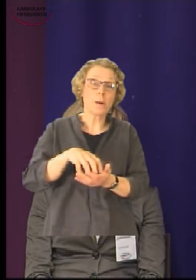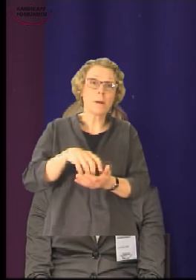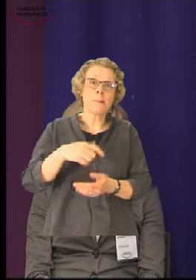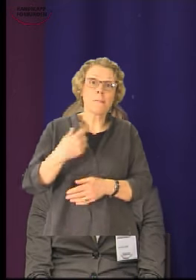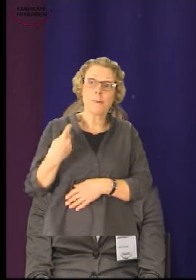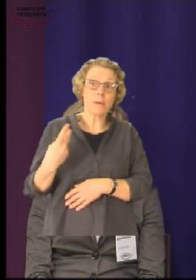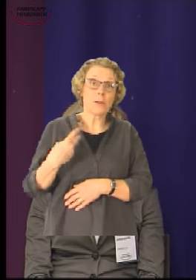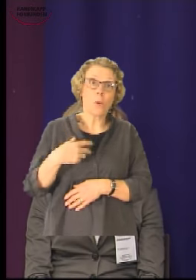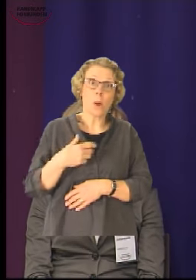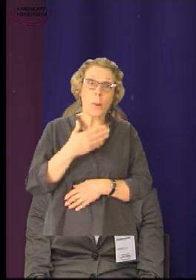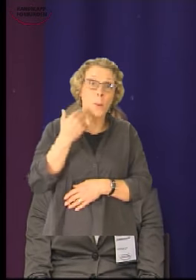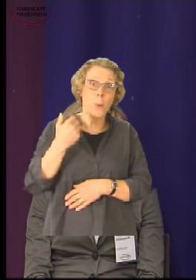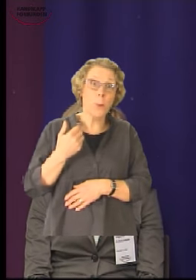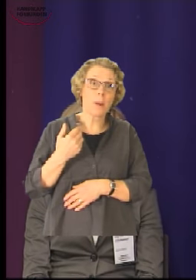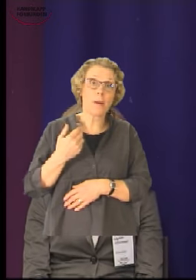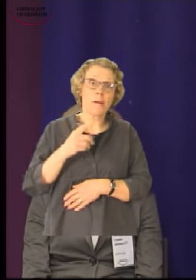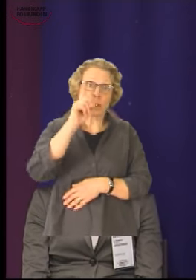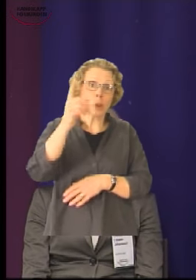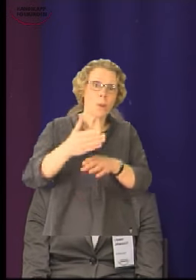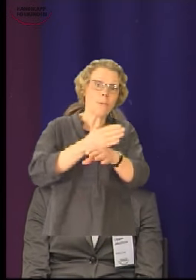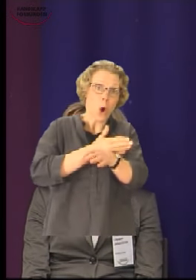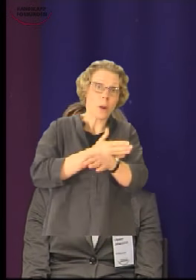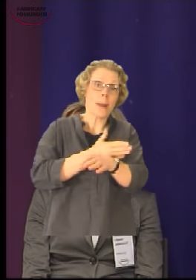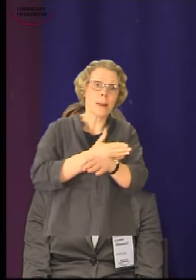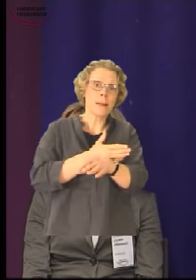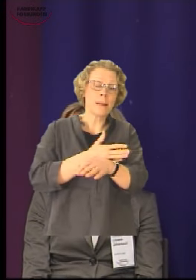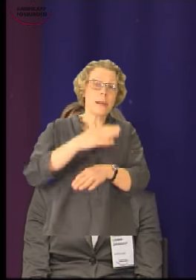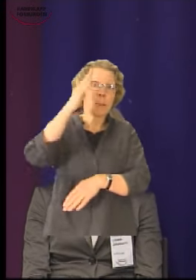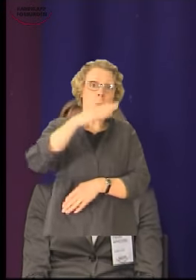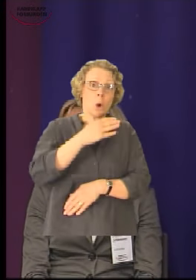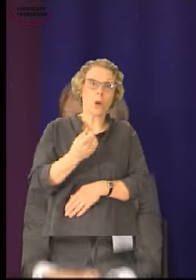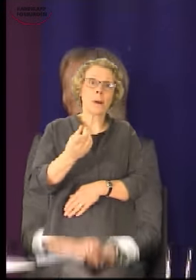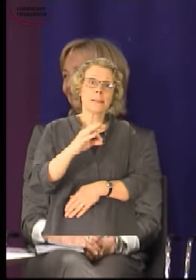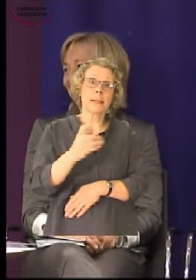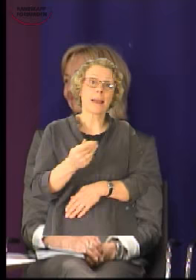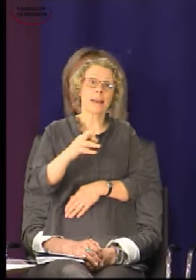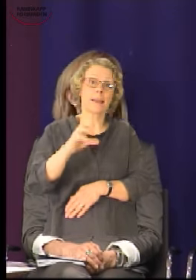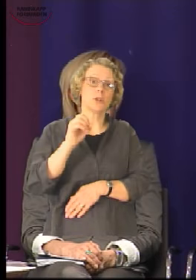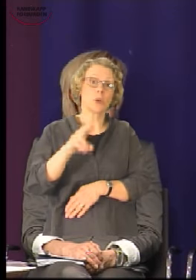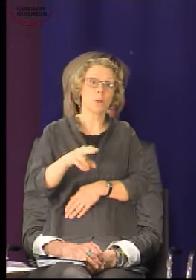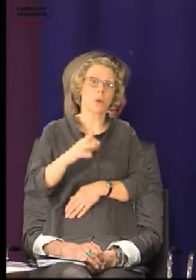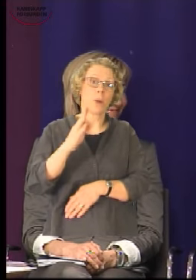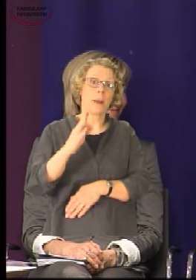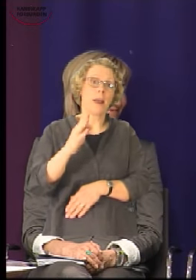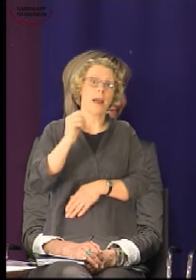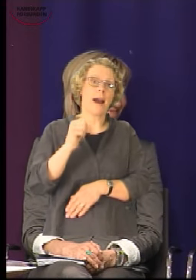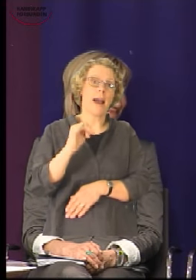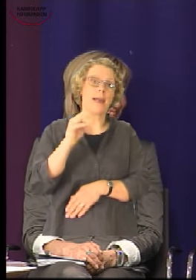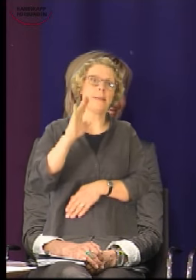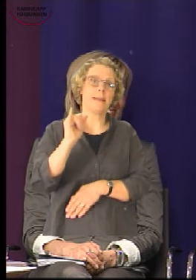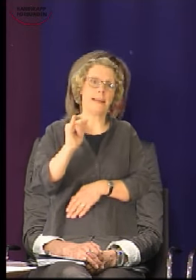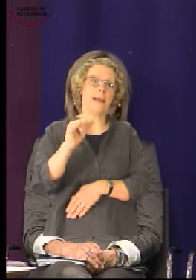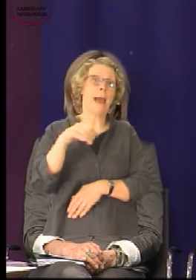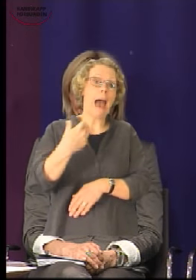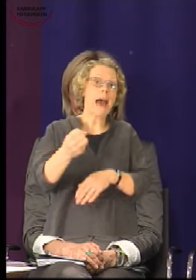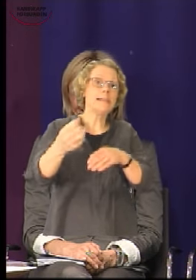inte hela arrangörerna. Björn Schackrisson och Heidi Stensmyren är gifta med varandra.